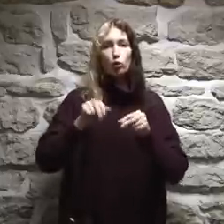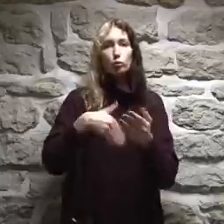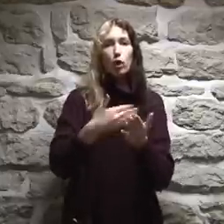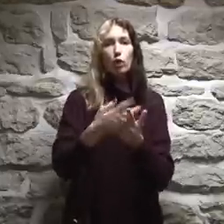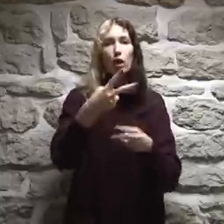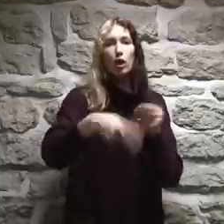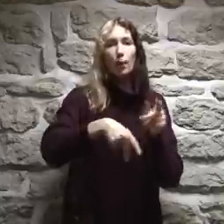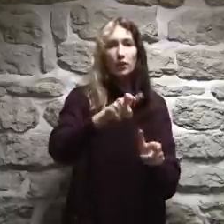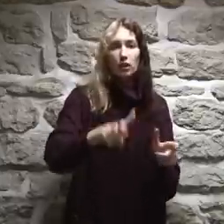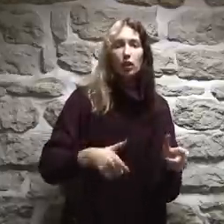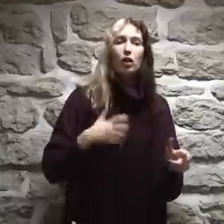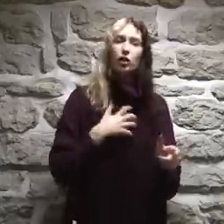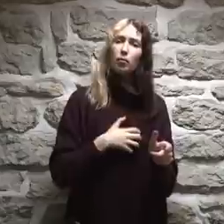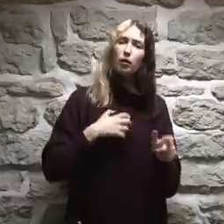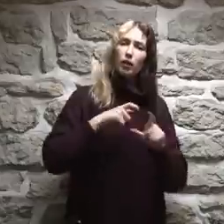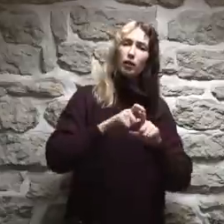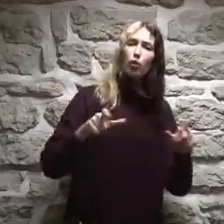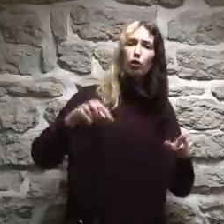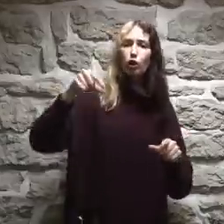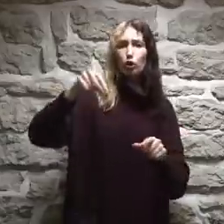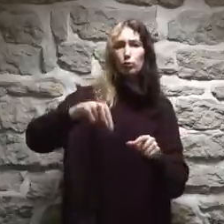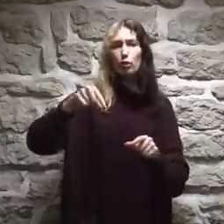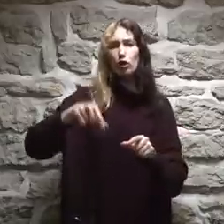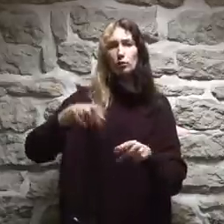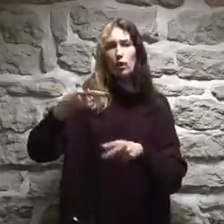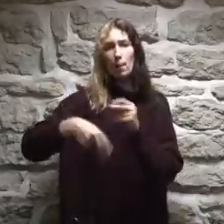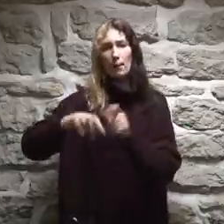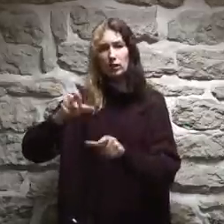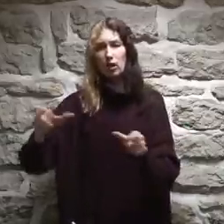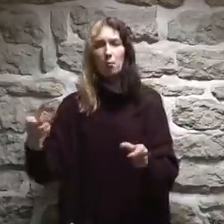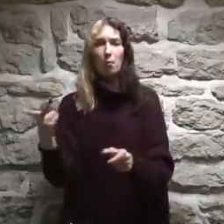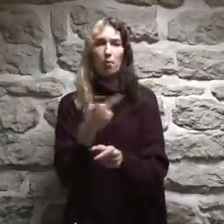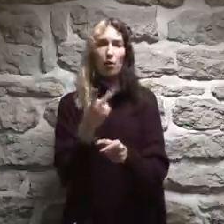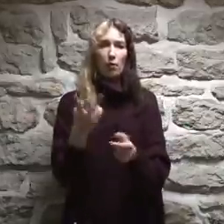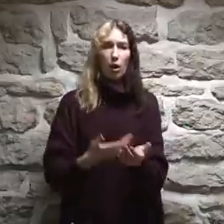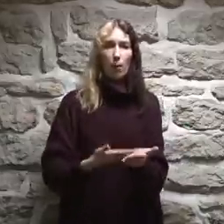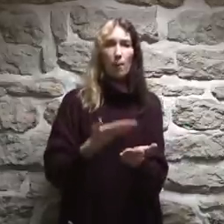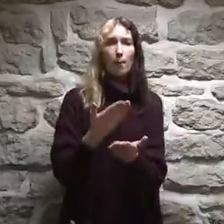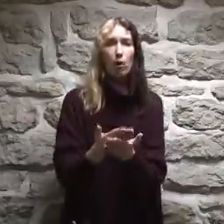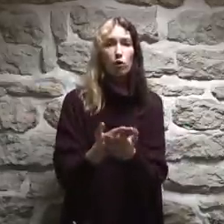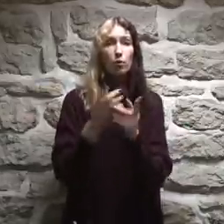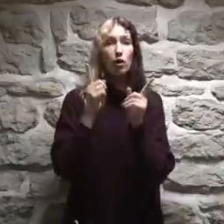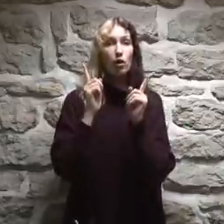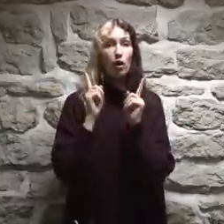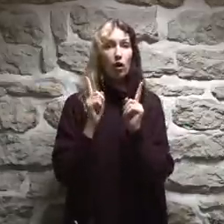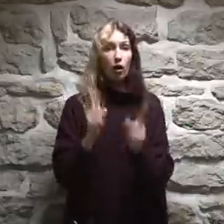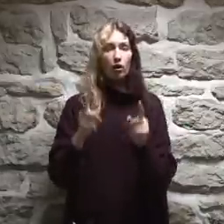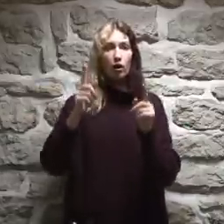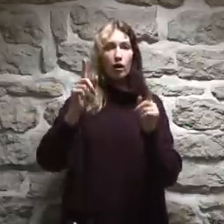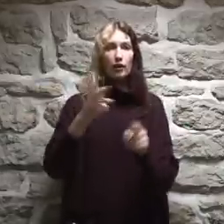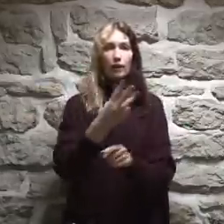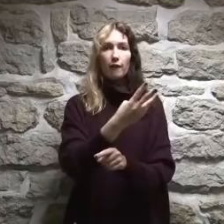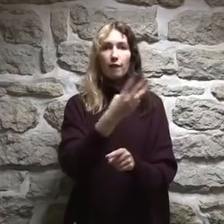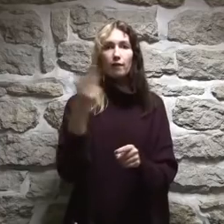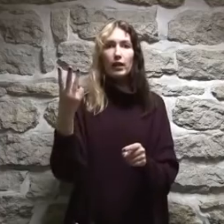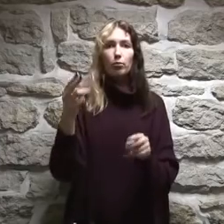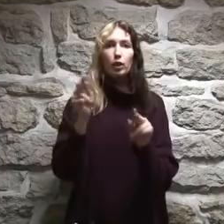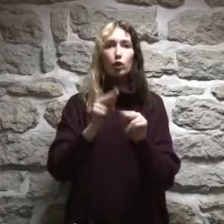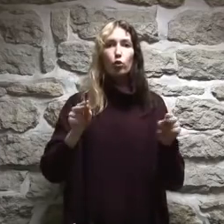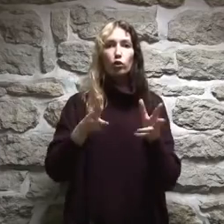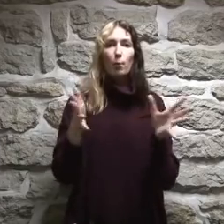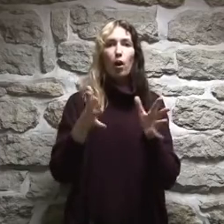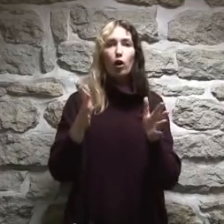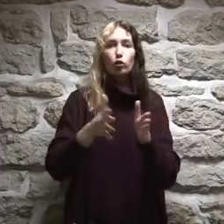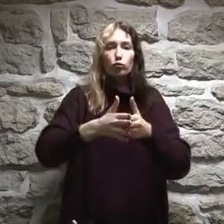lõpetajatele, nii põhikooli kui gümnaasiumi lõpetajatele, aga me oleme oluliselt laiendanud veebikursuste mahtu. Ja